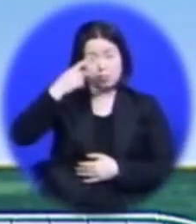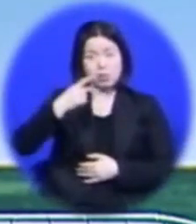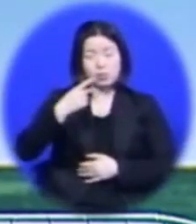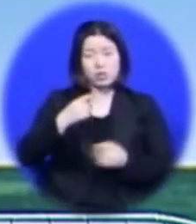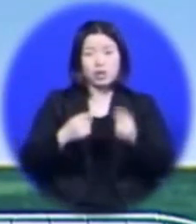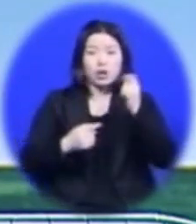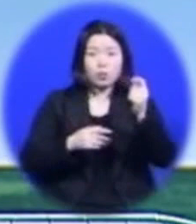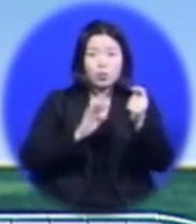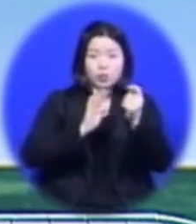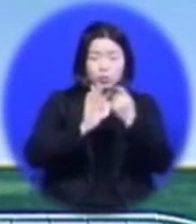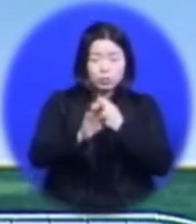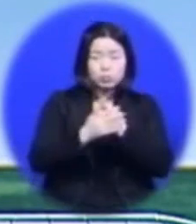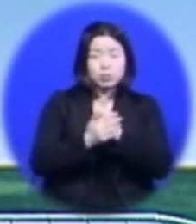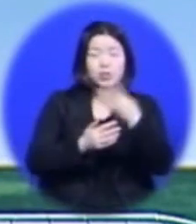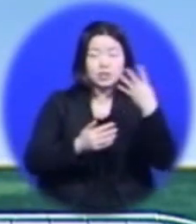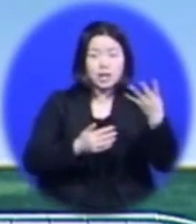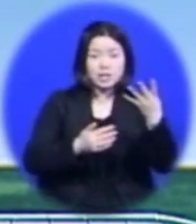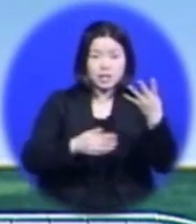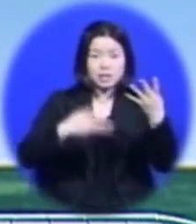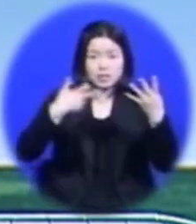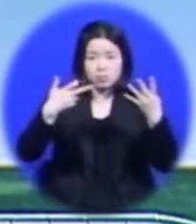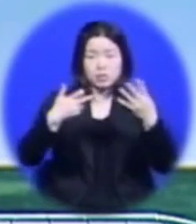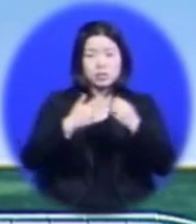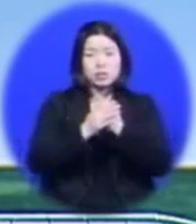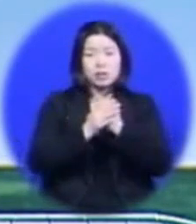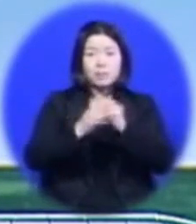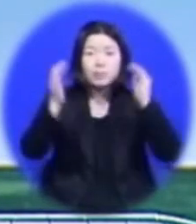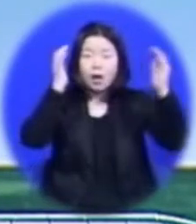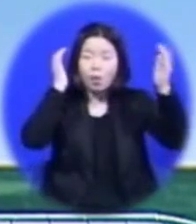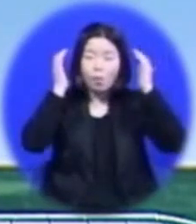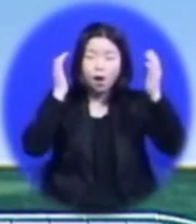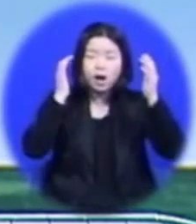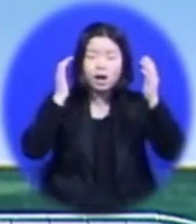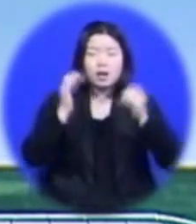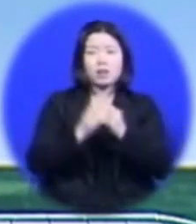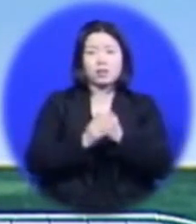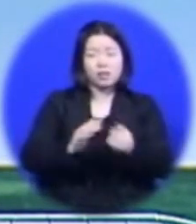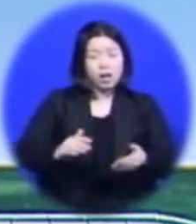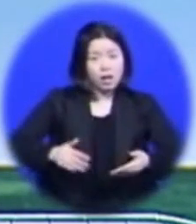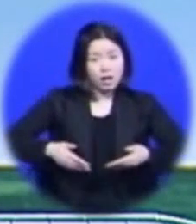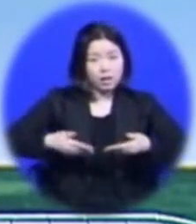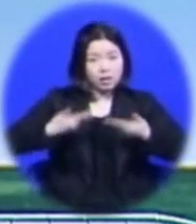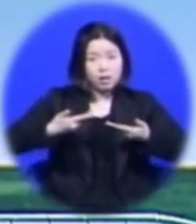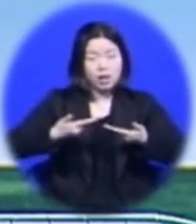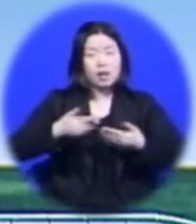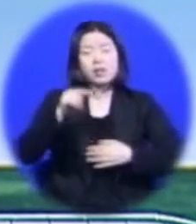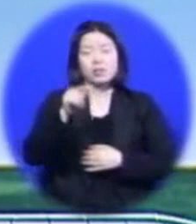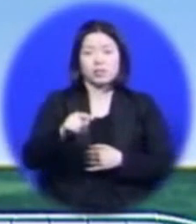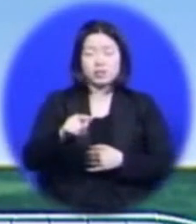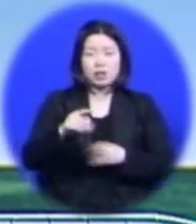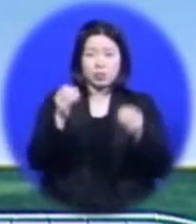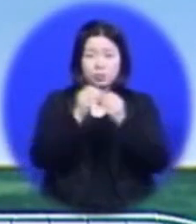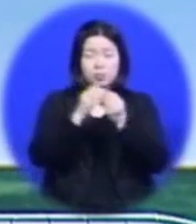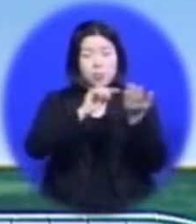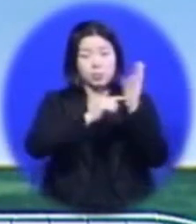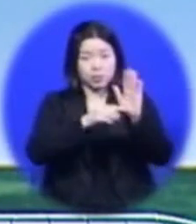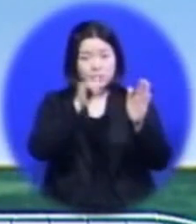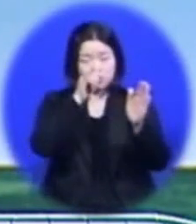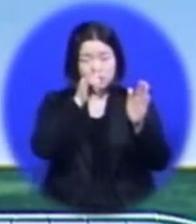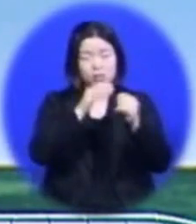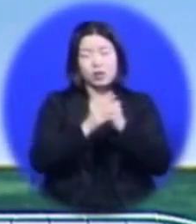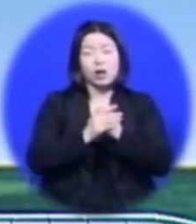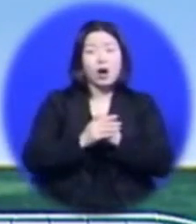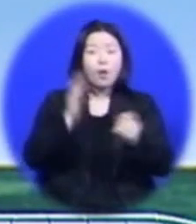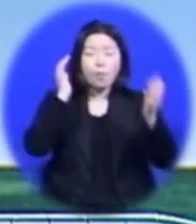고린도후서 5장 4장 17절에 환난을 경한 것이라는 그런 묘사를 해서 환난에 경한